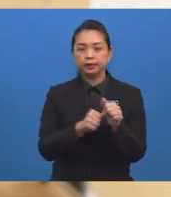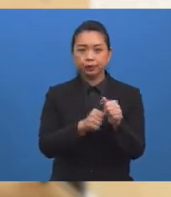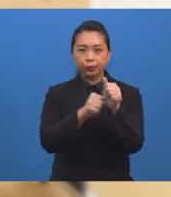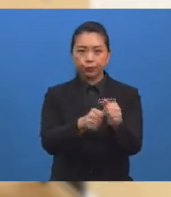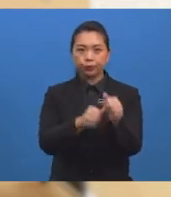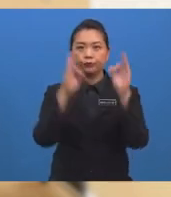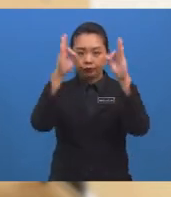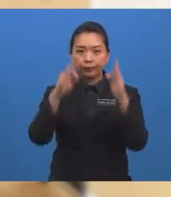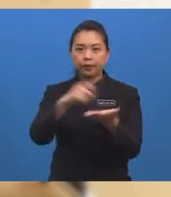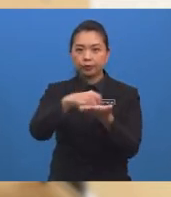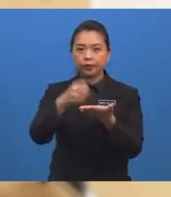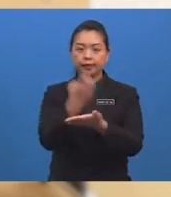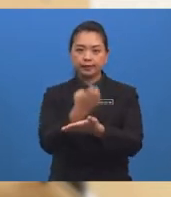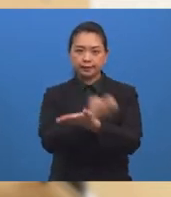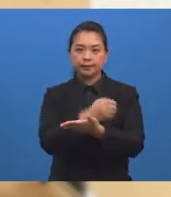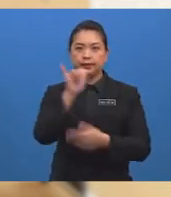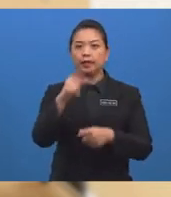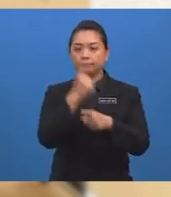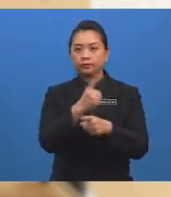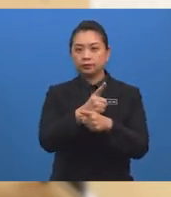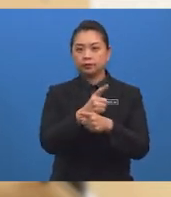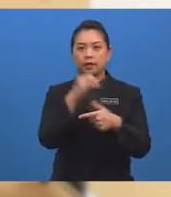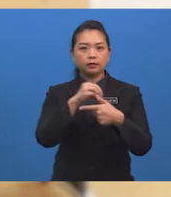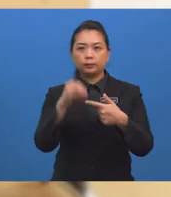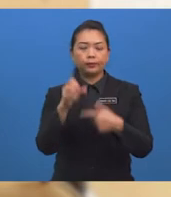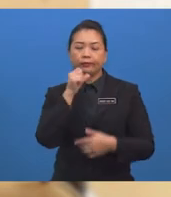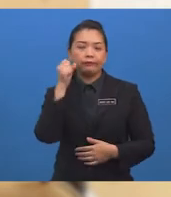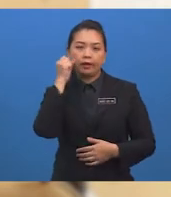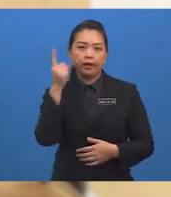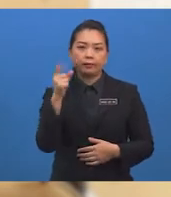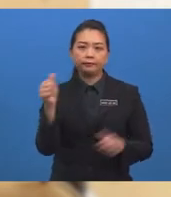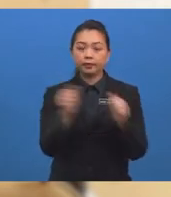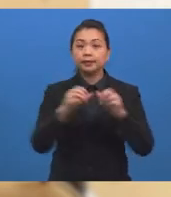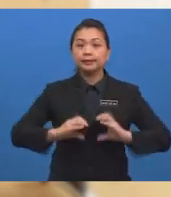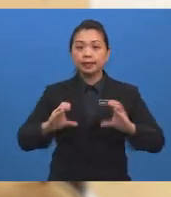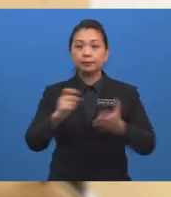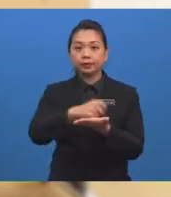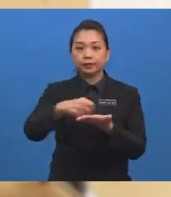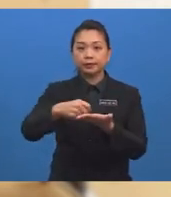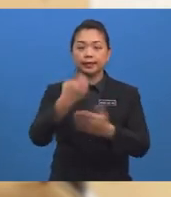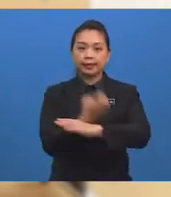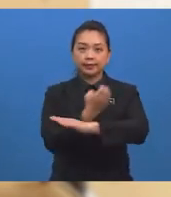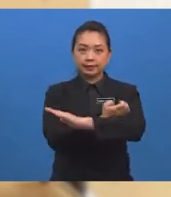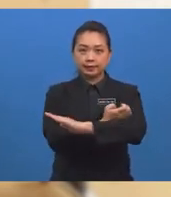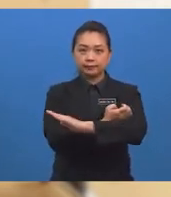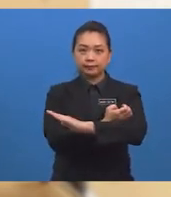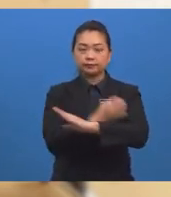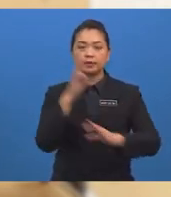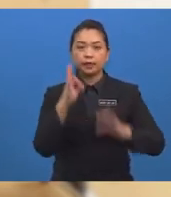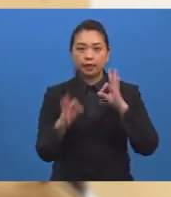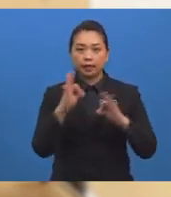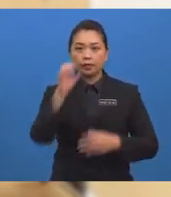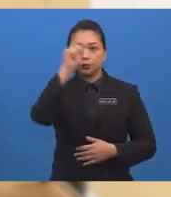format penulisan esei yang betul ataupun tidak faham dengan teknik penulisan esei. Sekiranya